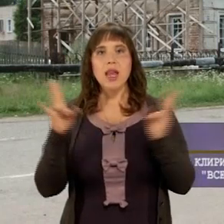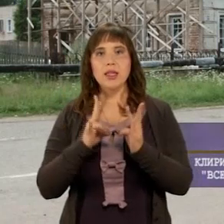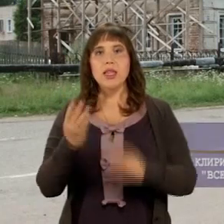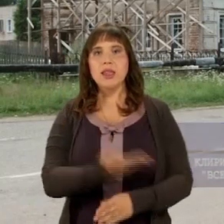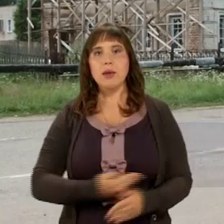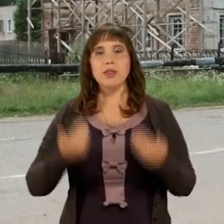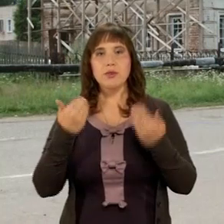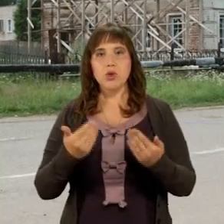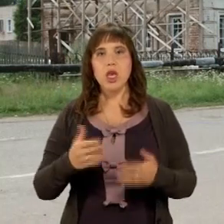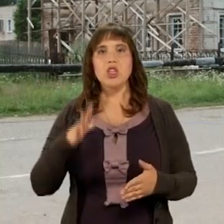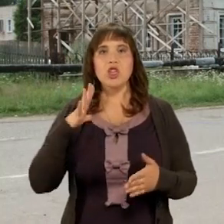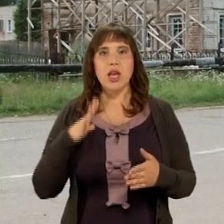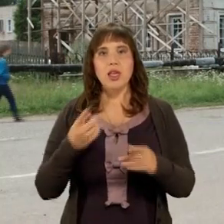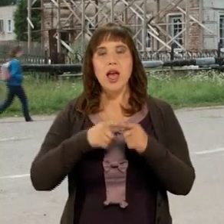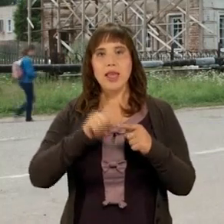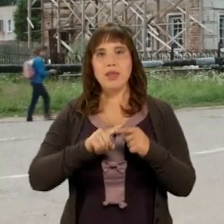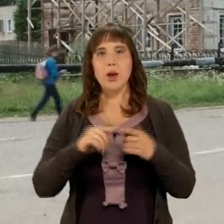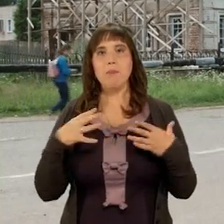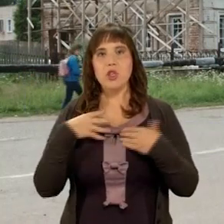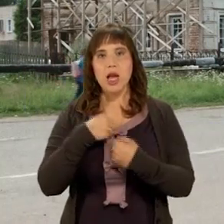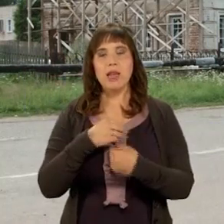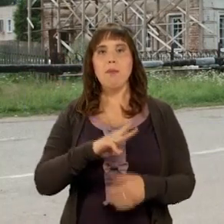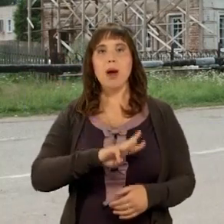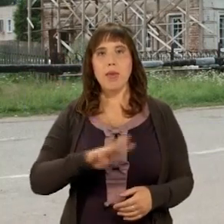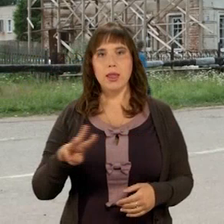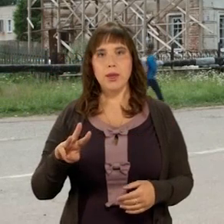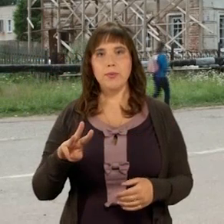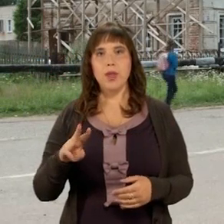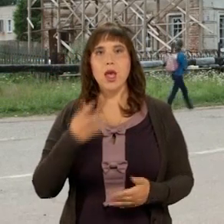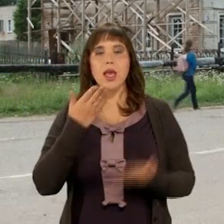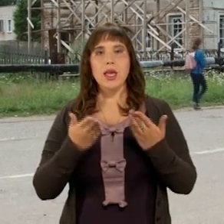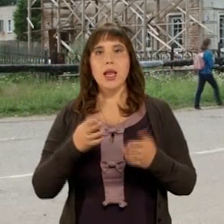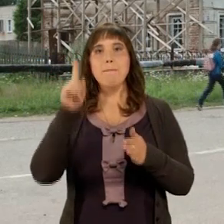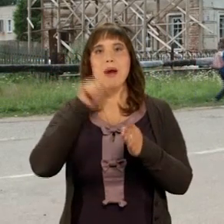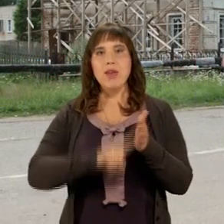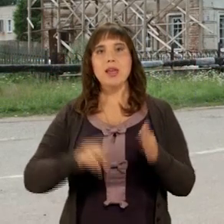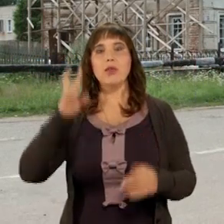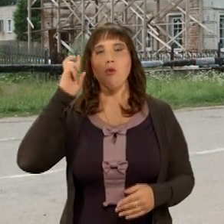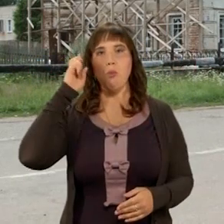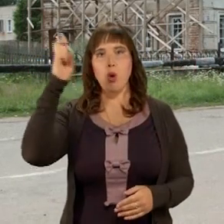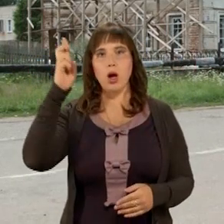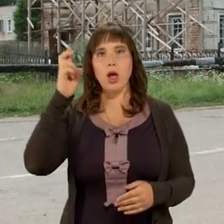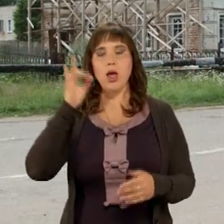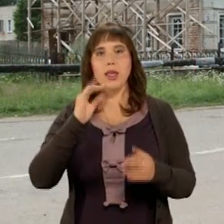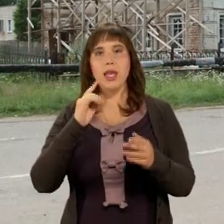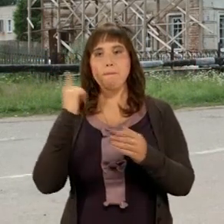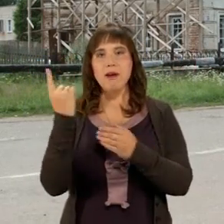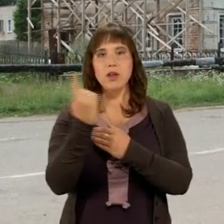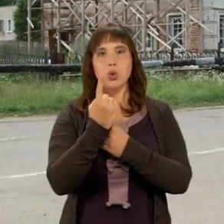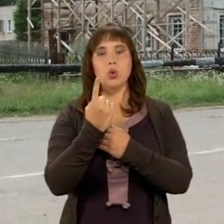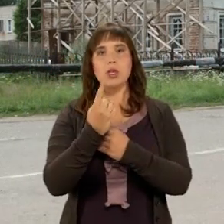сегодня дожидаться этого печального момента? Или все же поверить в Бога и повернуться